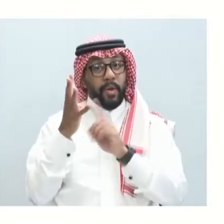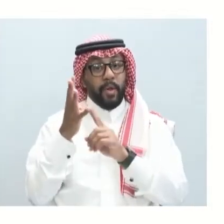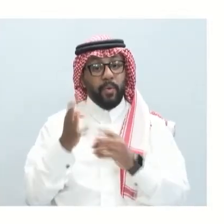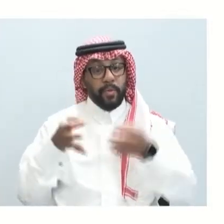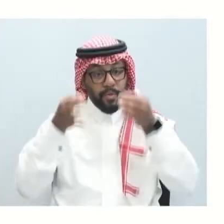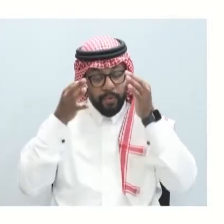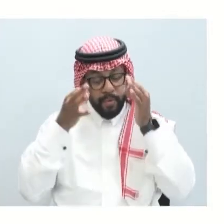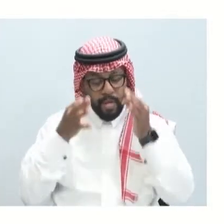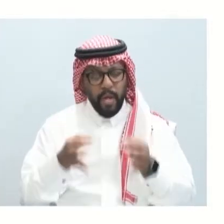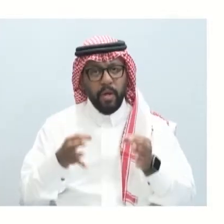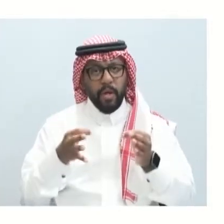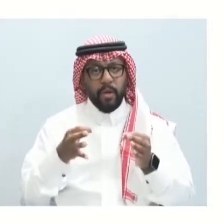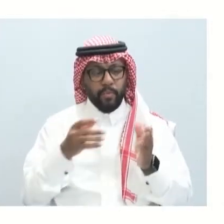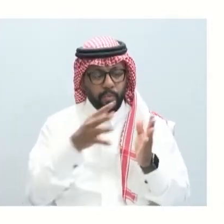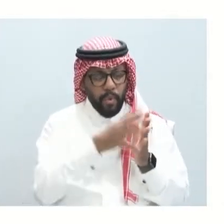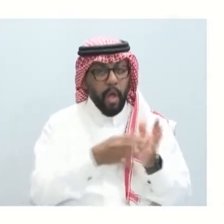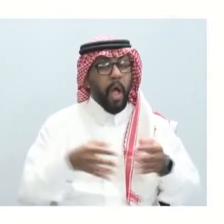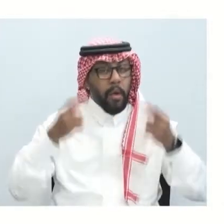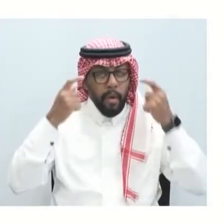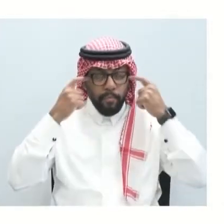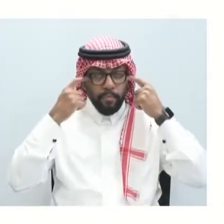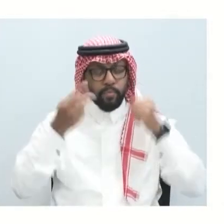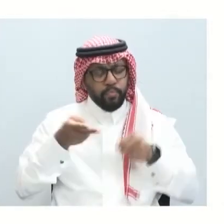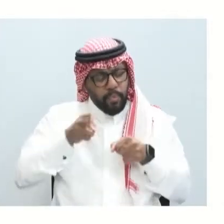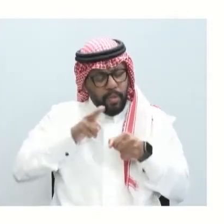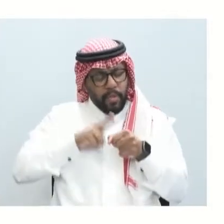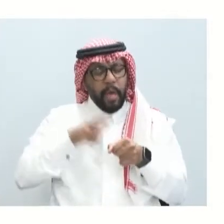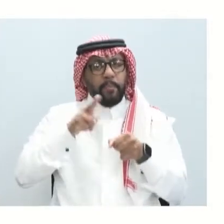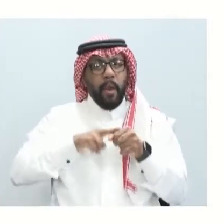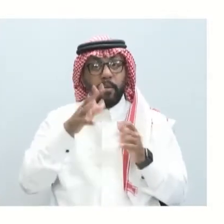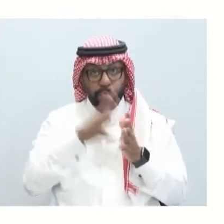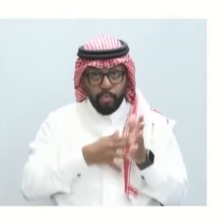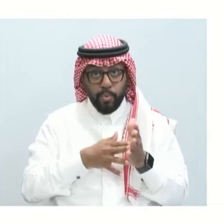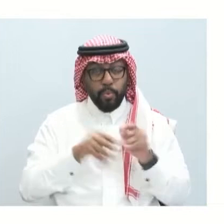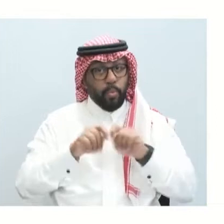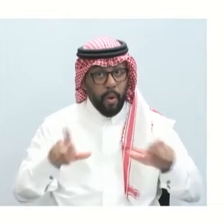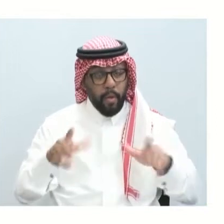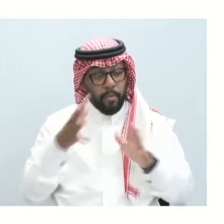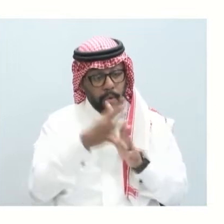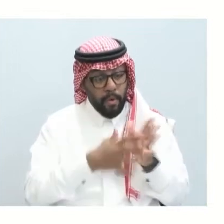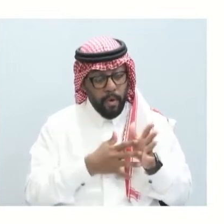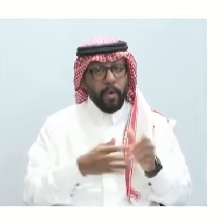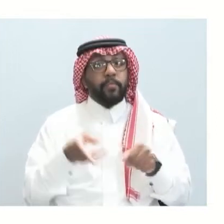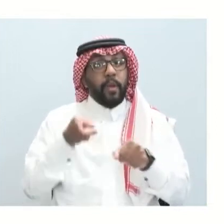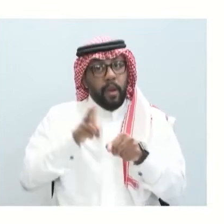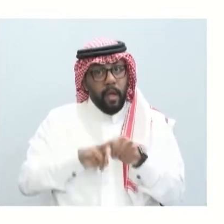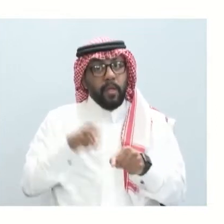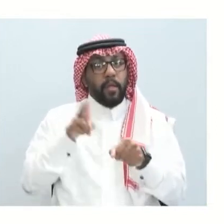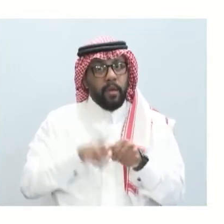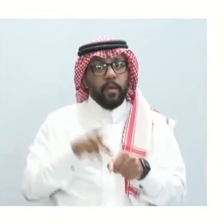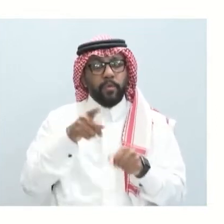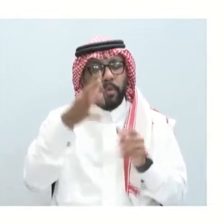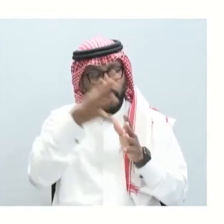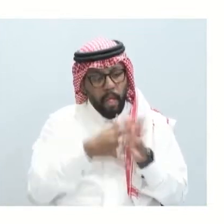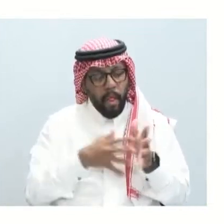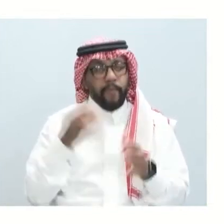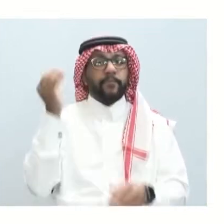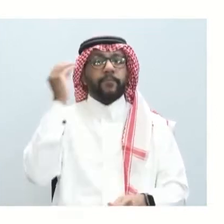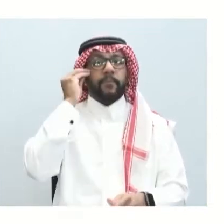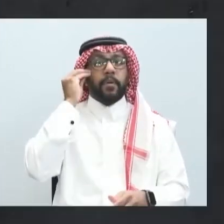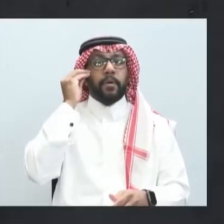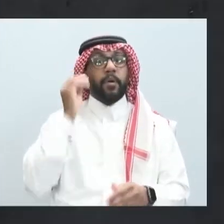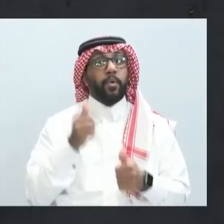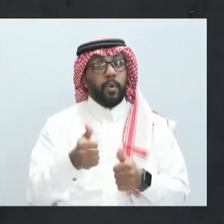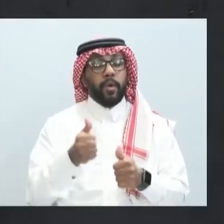اخيره ان نتحقق من صحه اجابتنا وكذلك من معقليته بارك الله فيكم اذا هذه الخطوات الاربع